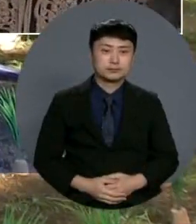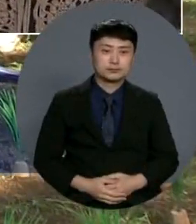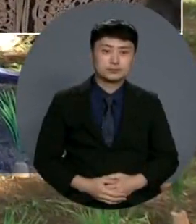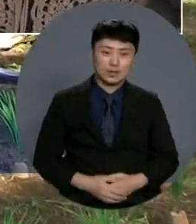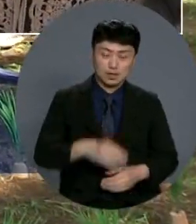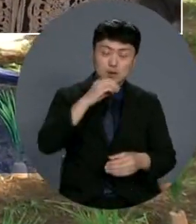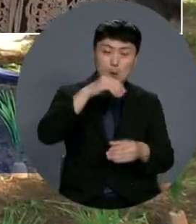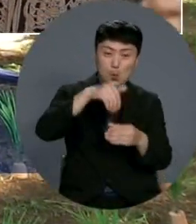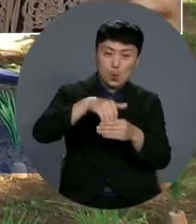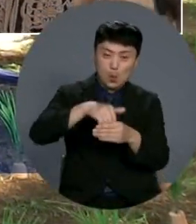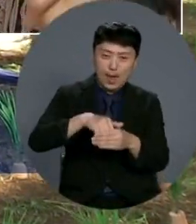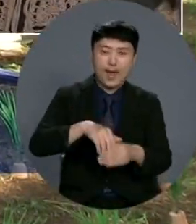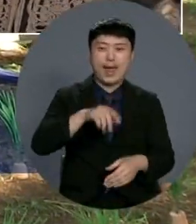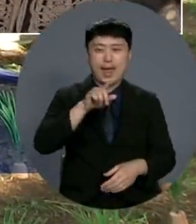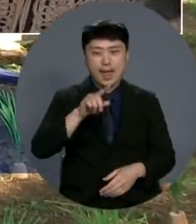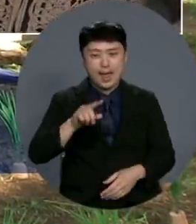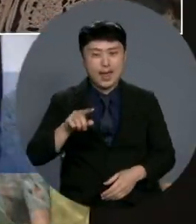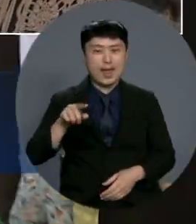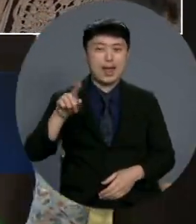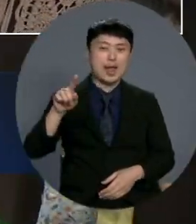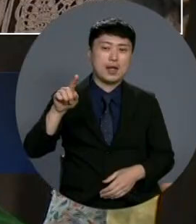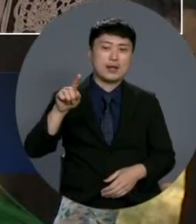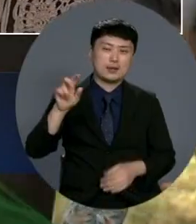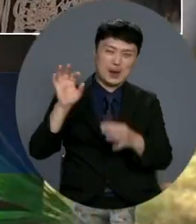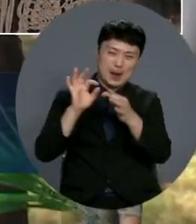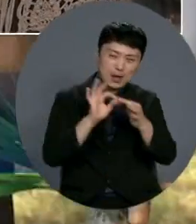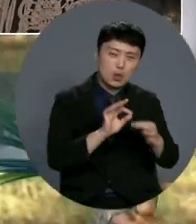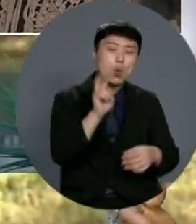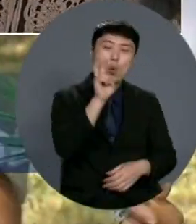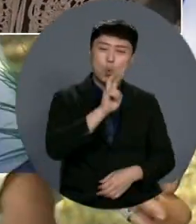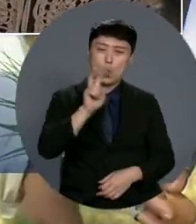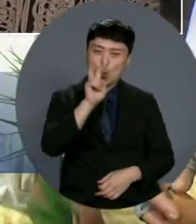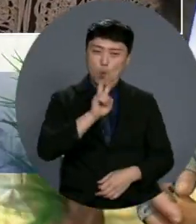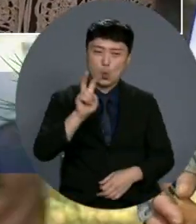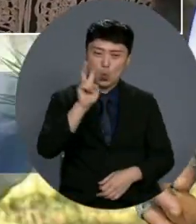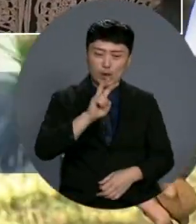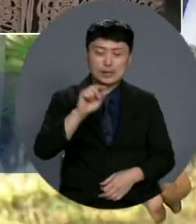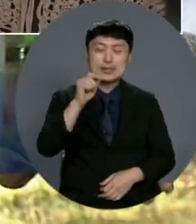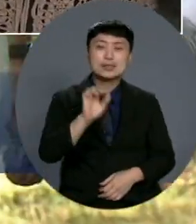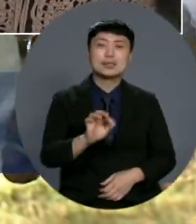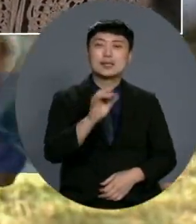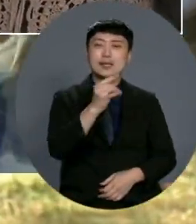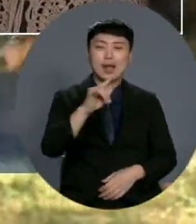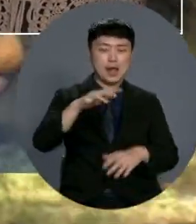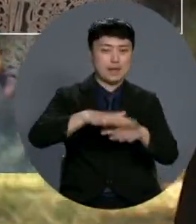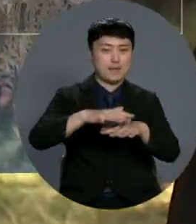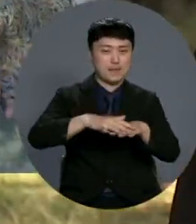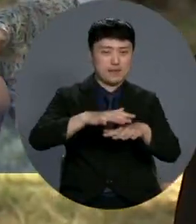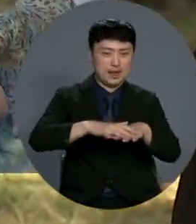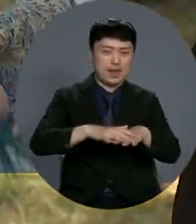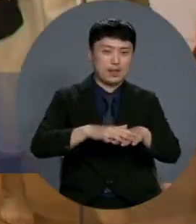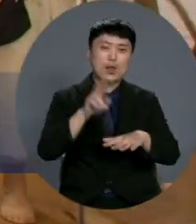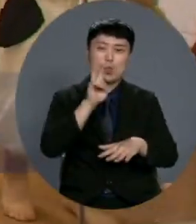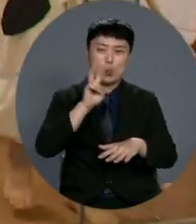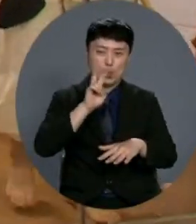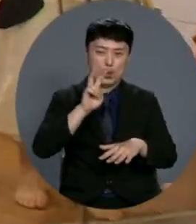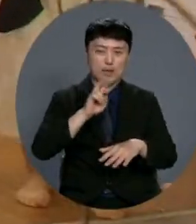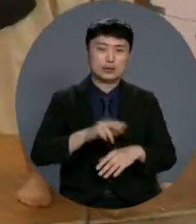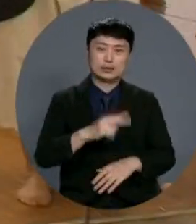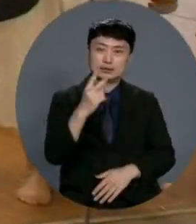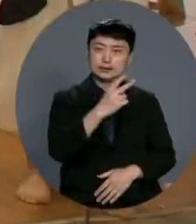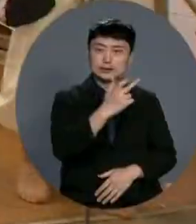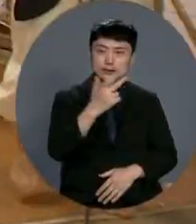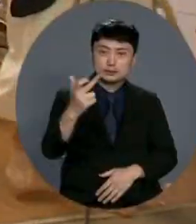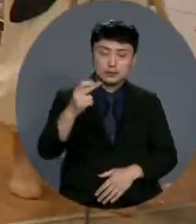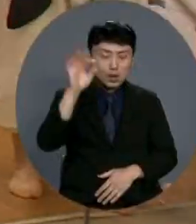보면 에 하고 이렇게 끊김없이 붙어가는 게 우리 메나리조의 흥해 농요의 특징입니다.